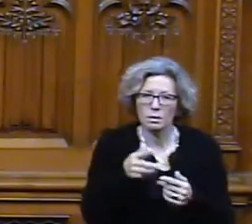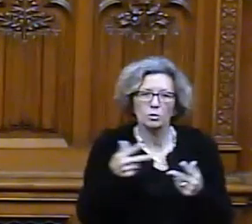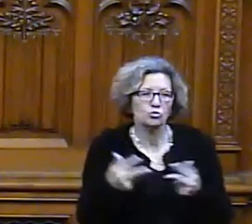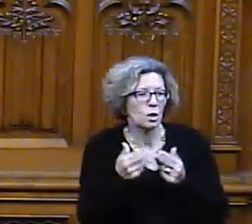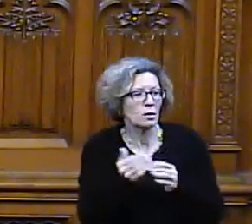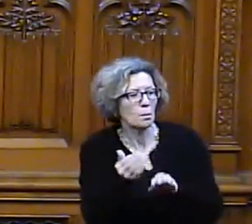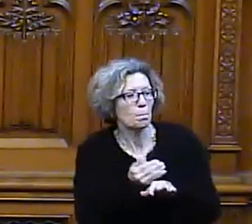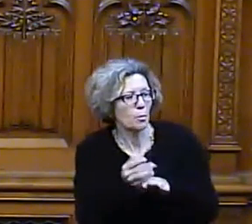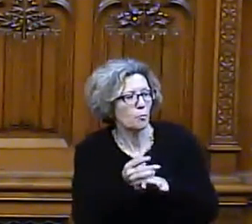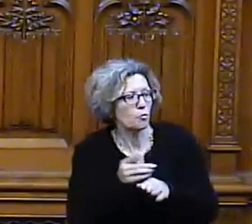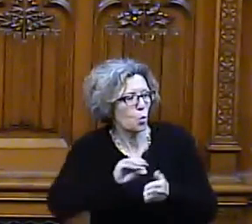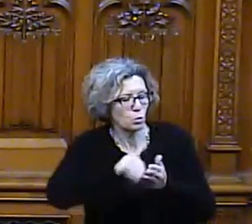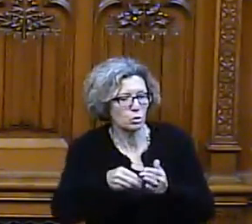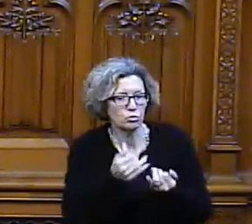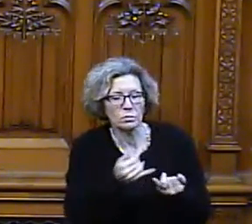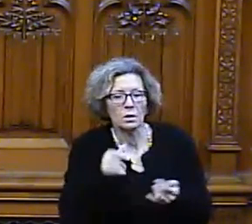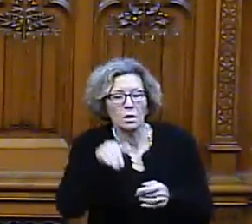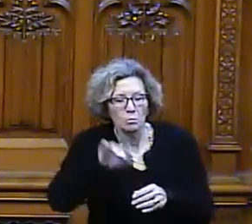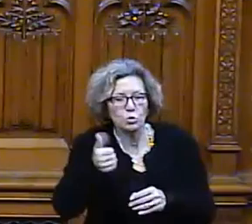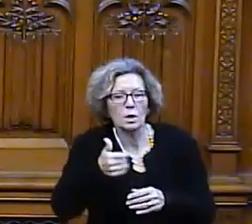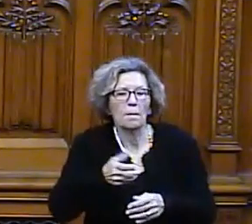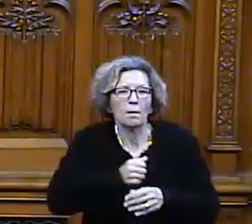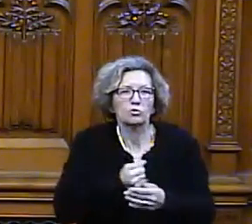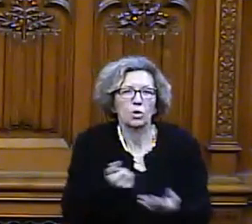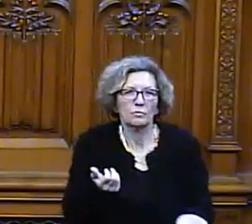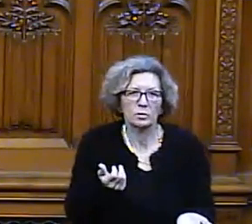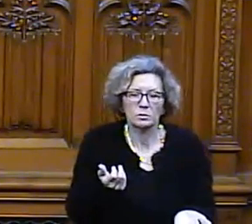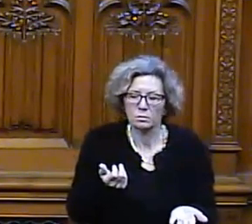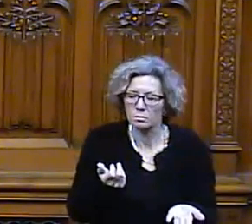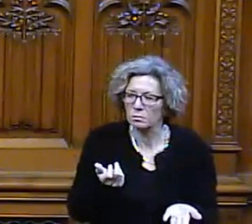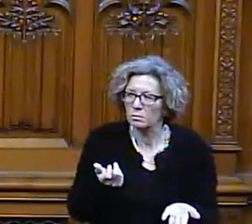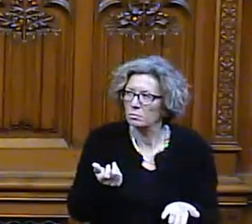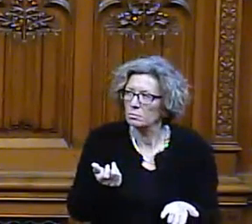streiten, bevor er unterschrieben wurde. Das muss man ja erst einmal schaffen.